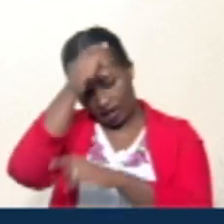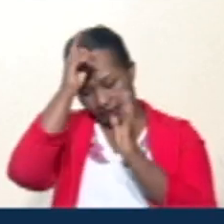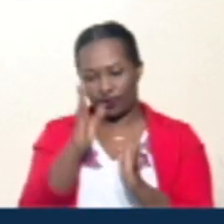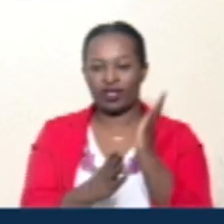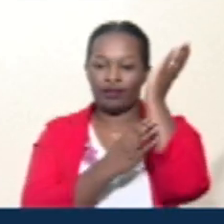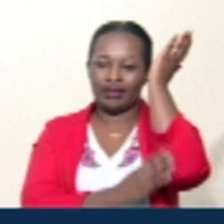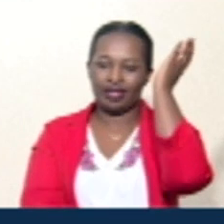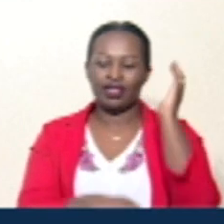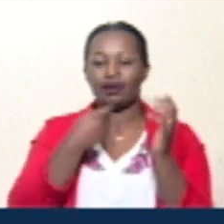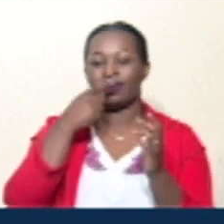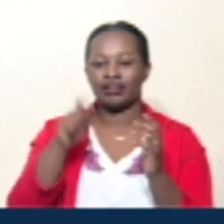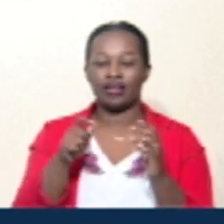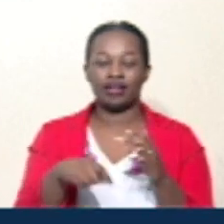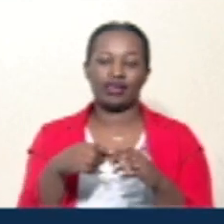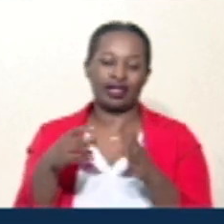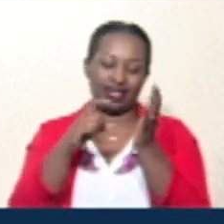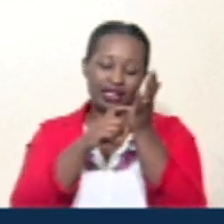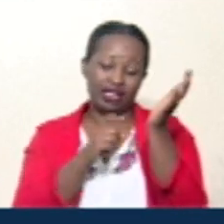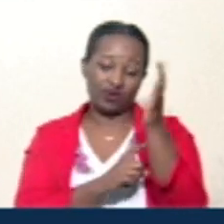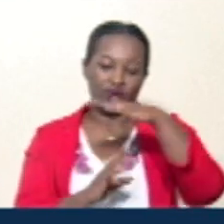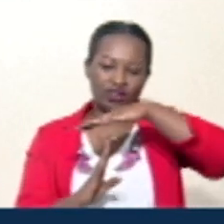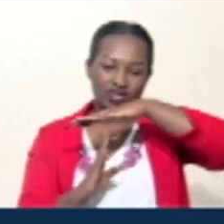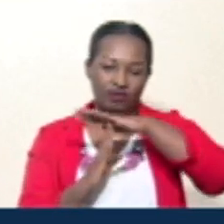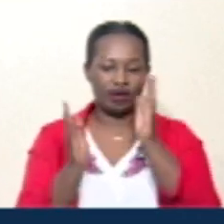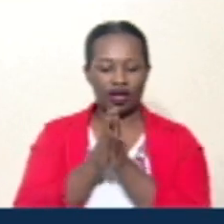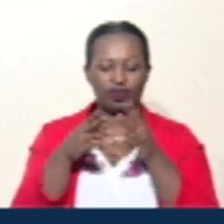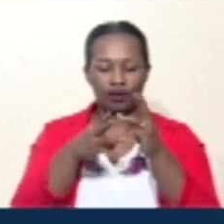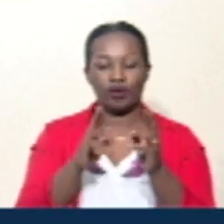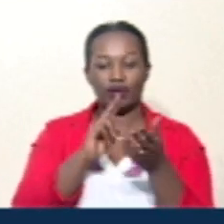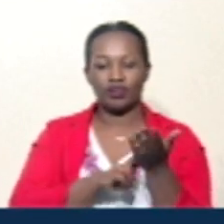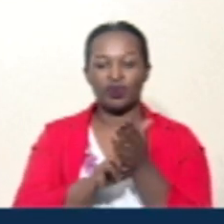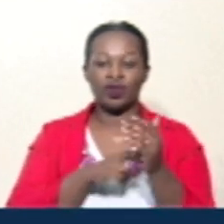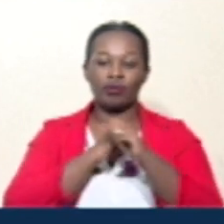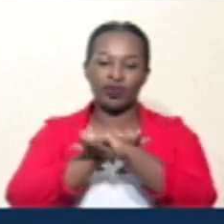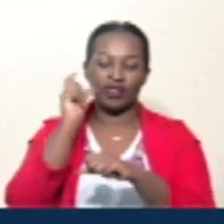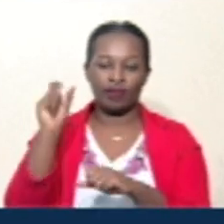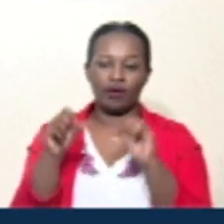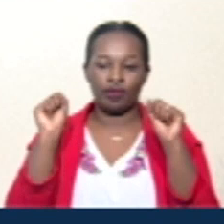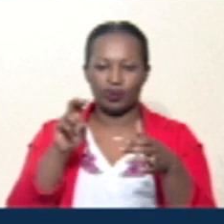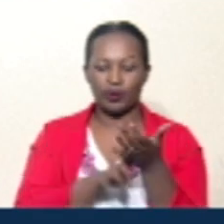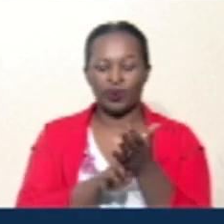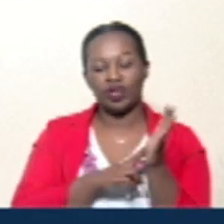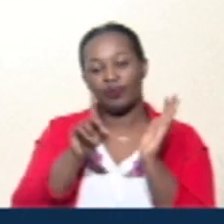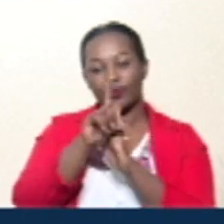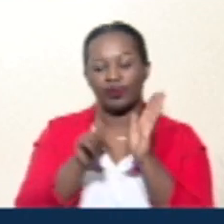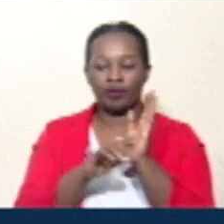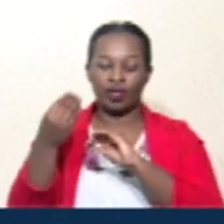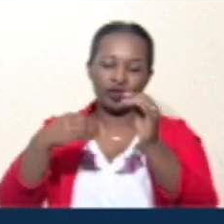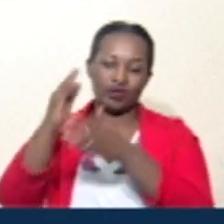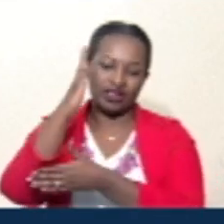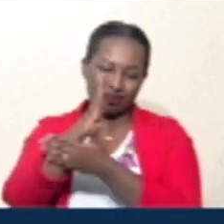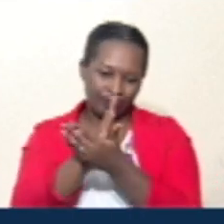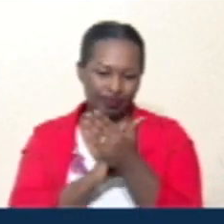zisimbura izangiritse bikorewe mu Rwanda n'uburyo buzakoreshwa mu kwirinda abakwitwaza iri tegeko bagacuruza ibice byavanywe mu mibiri